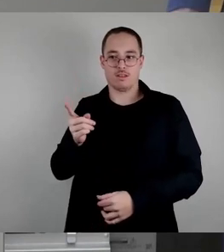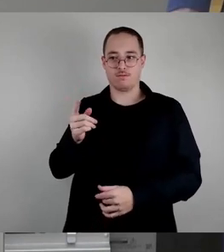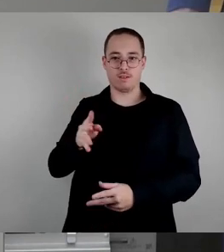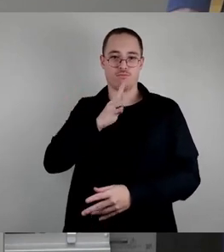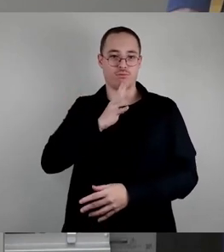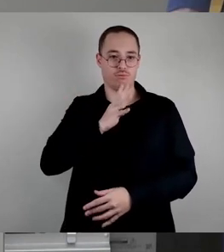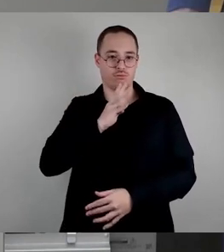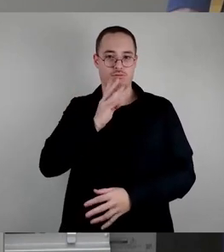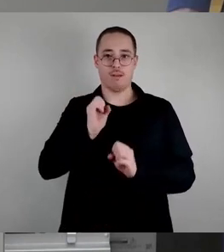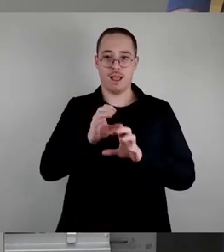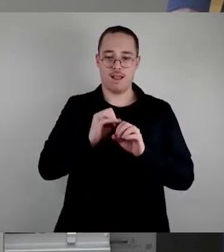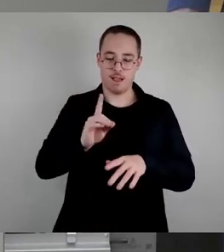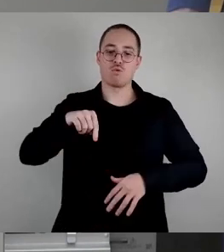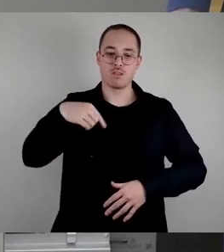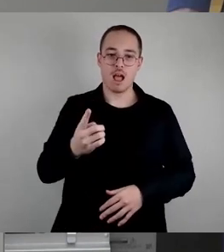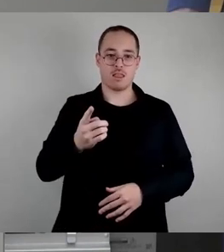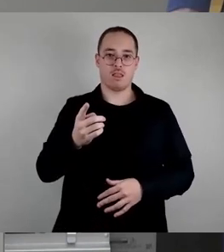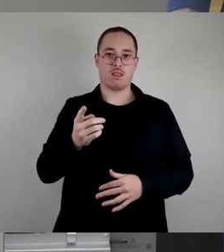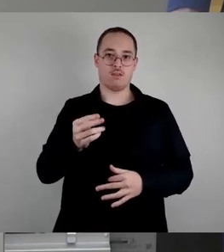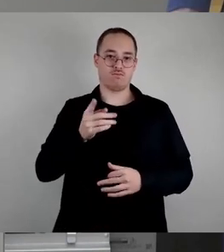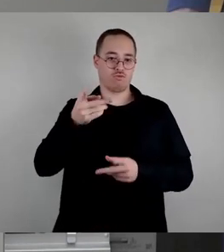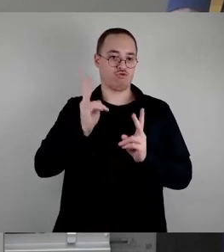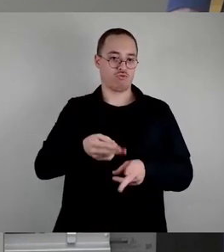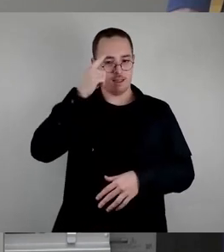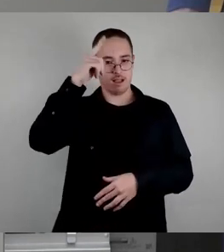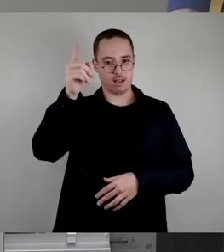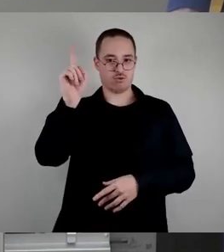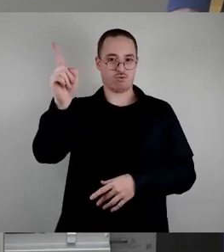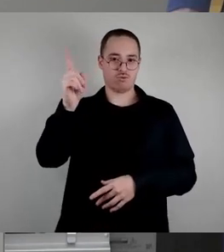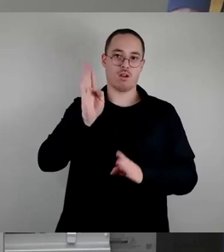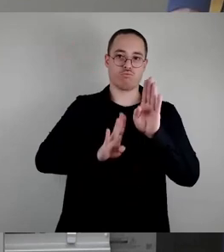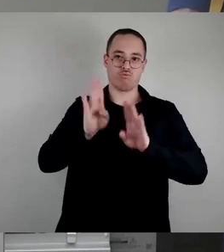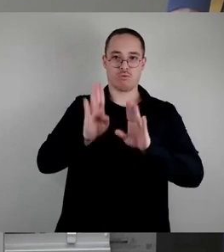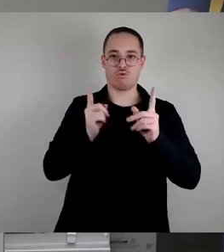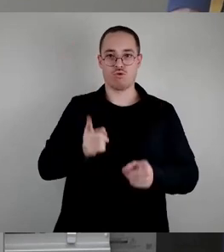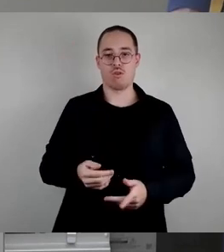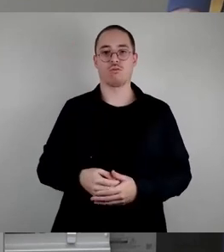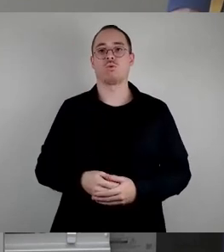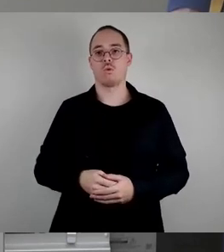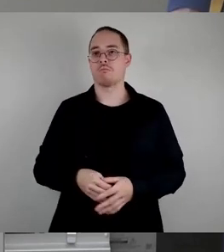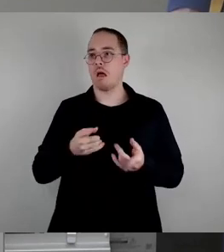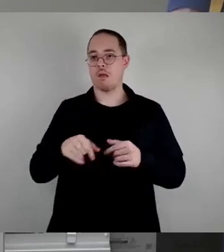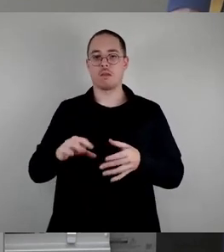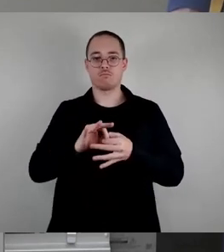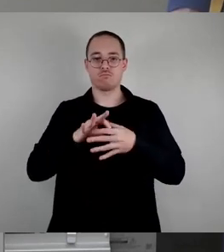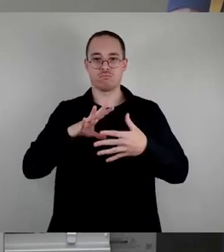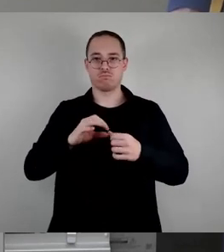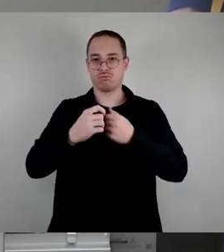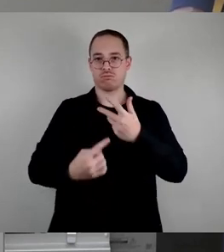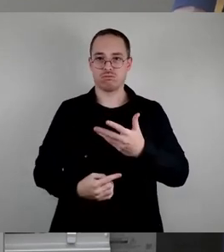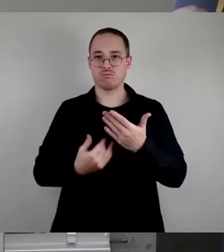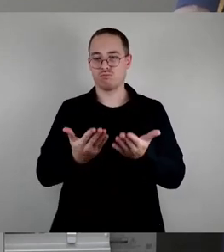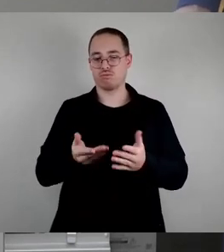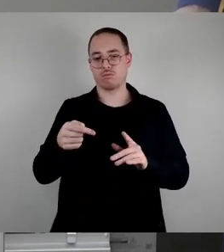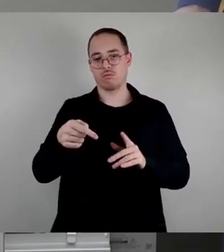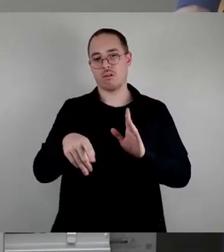gesagt, ist dann automatisch im Transparenzgesetz geregelt. Und warum überhaupt dieses Transparenzgesetz